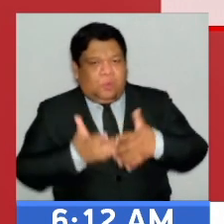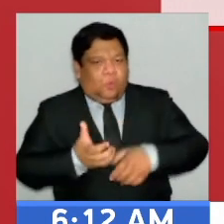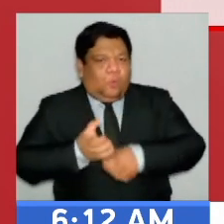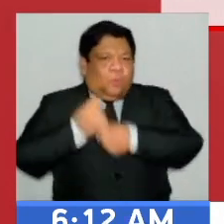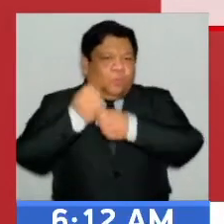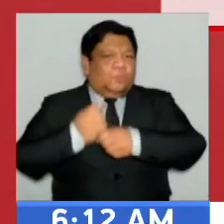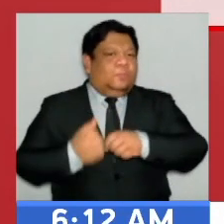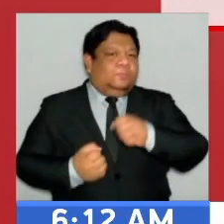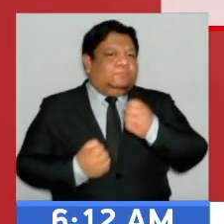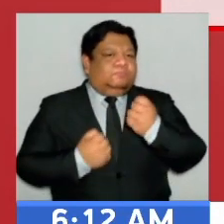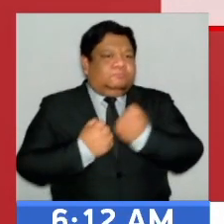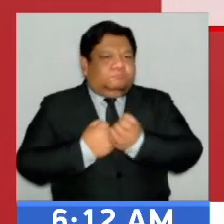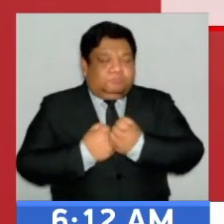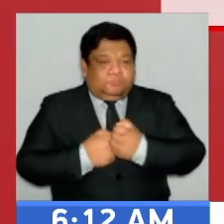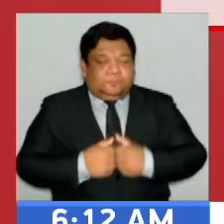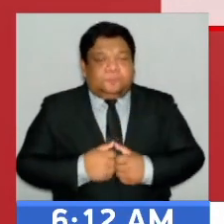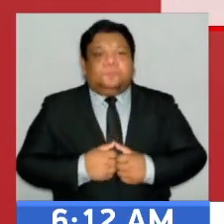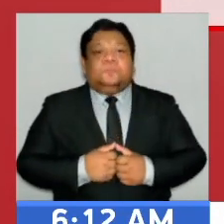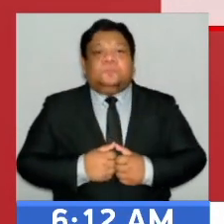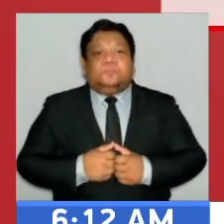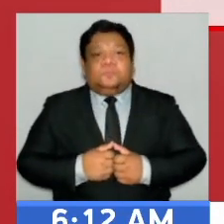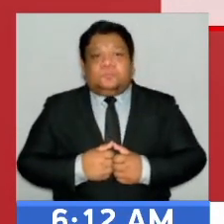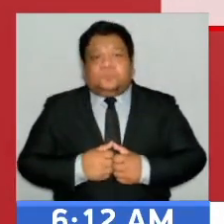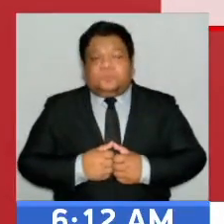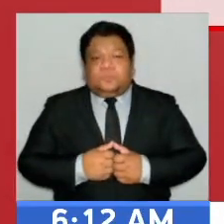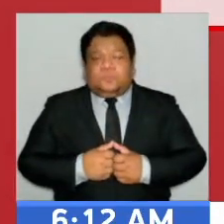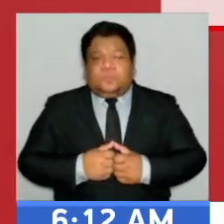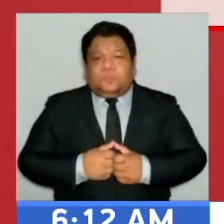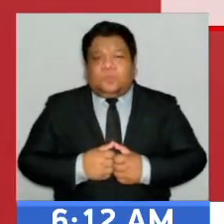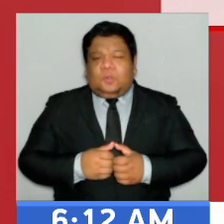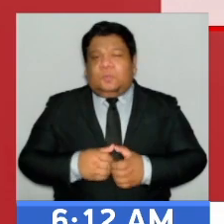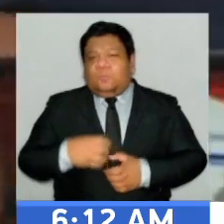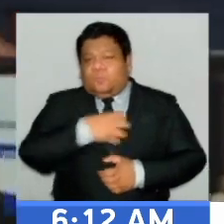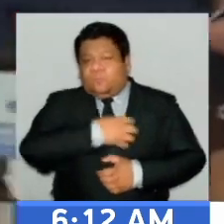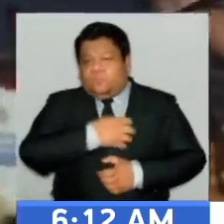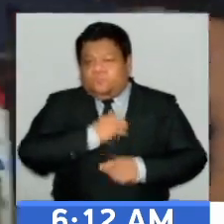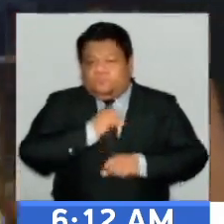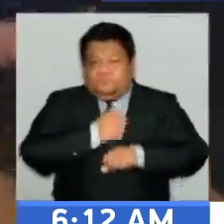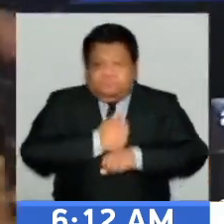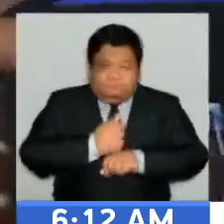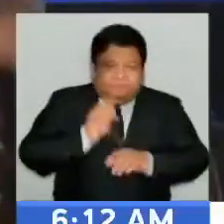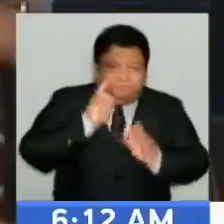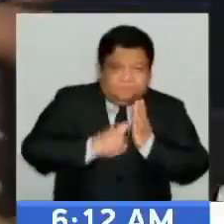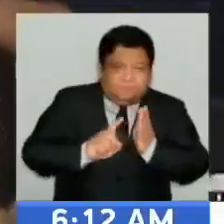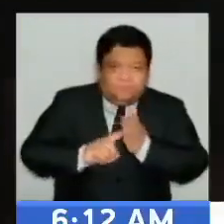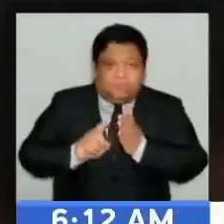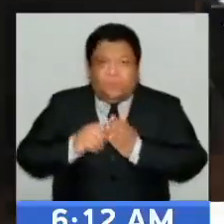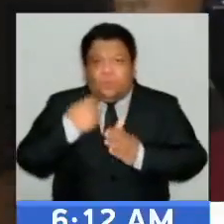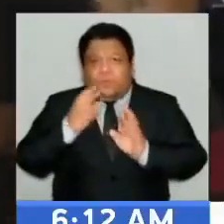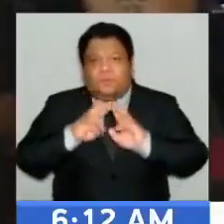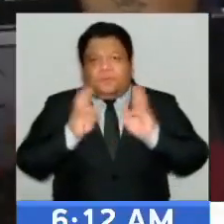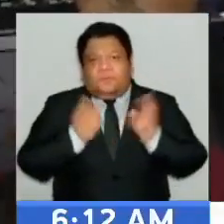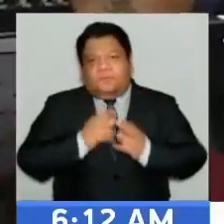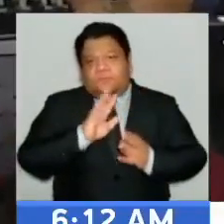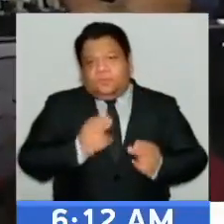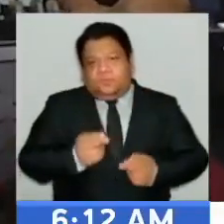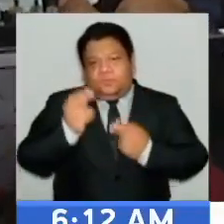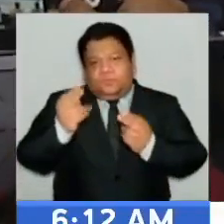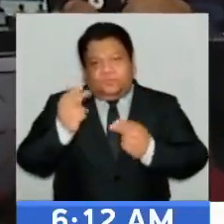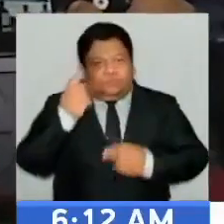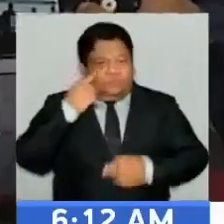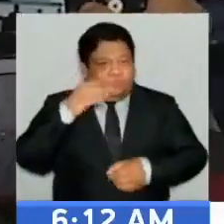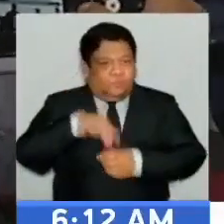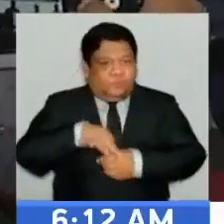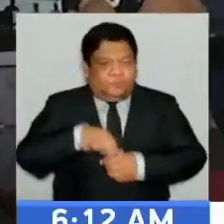may kalamidad. Magririgo doon din ang mga pulis na kamag-anak ng mga kandidato. Ito ang unang balita, Dano Tingkungko para sa